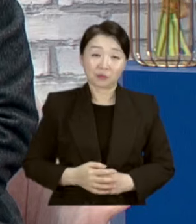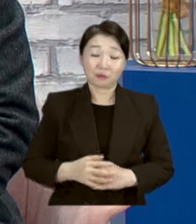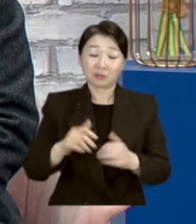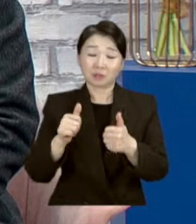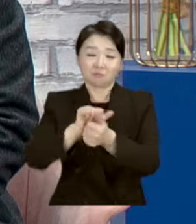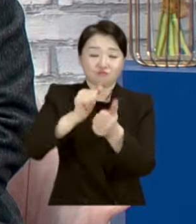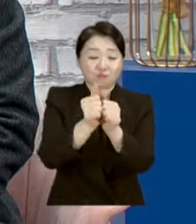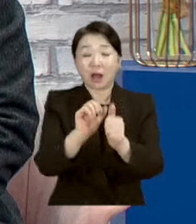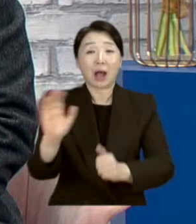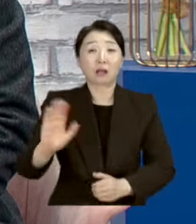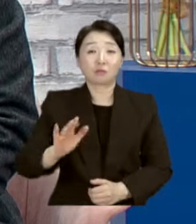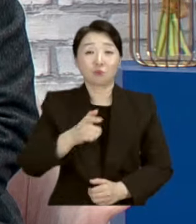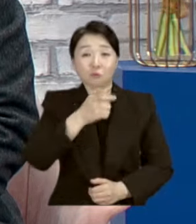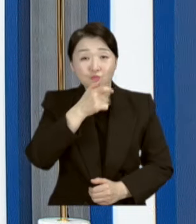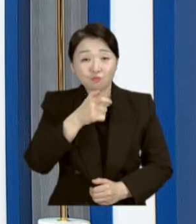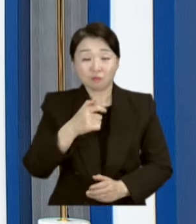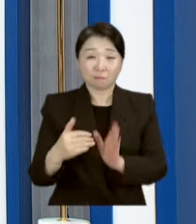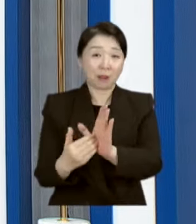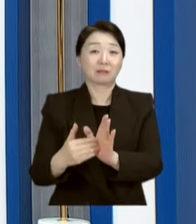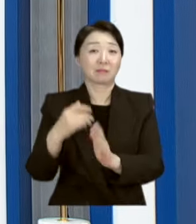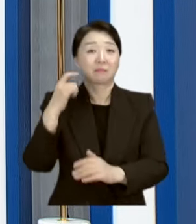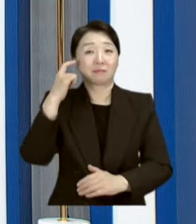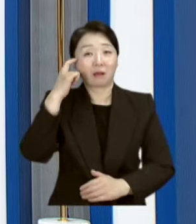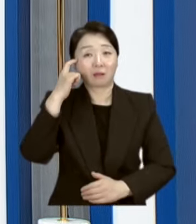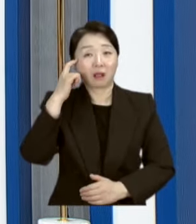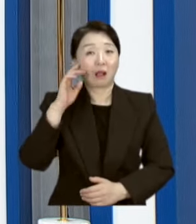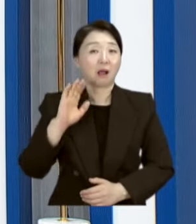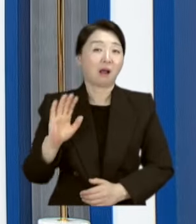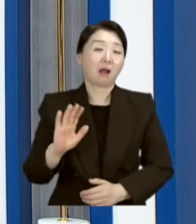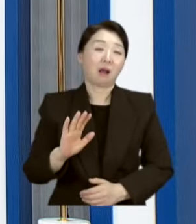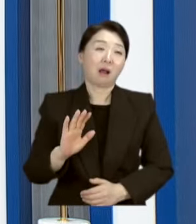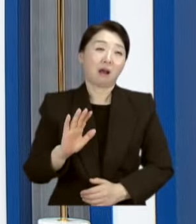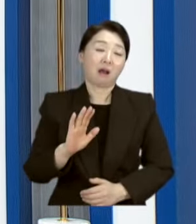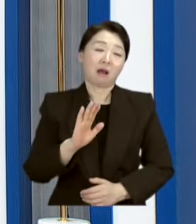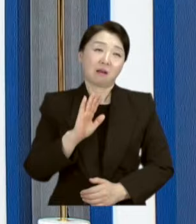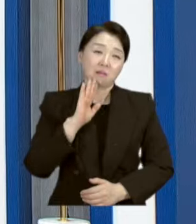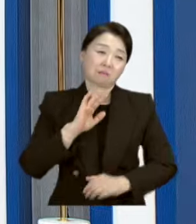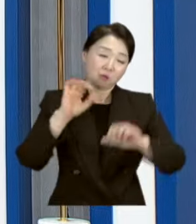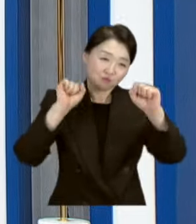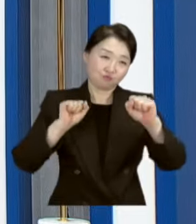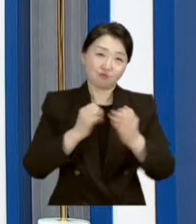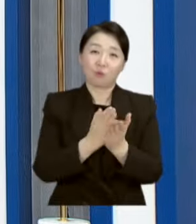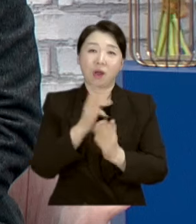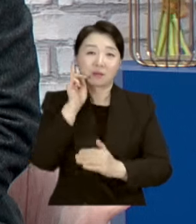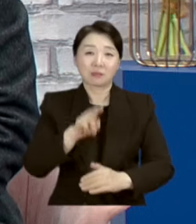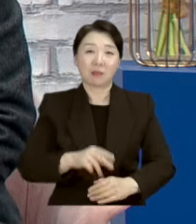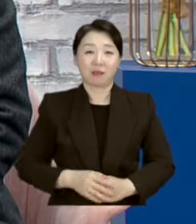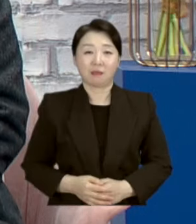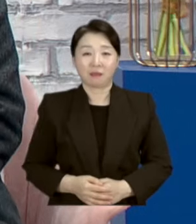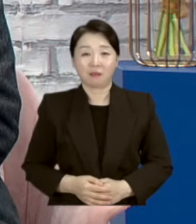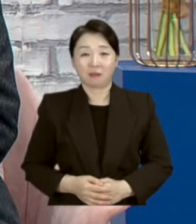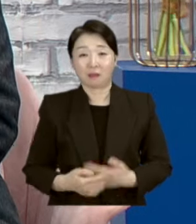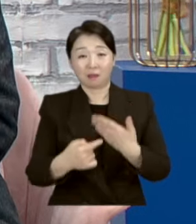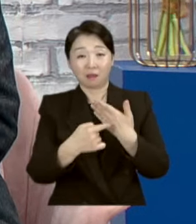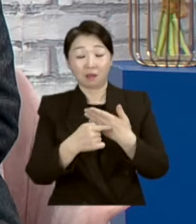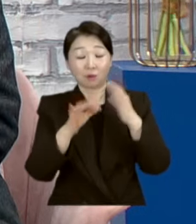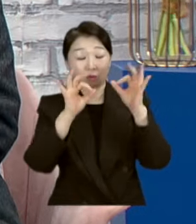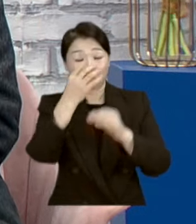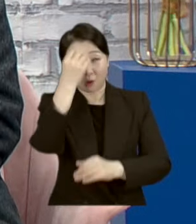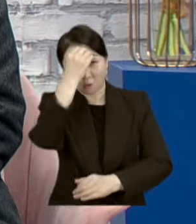그게 아니라 물이잖아 네. 물이 다 막아준다고 생각했는데 그렇게 과격하네요 네. 그러니까 아까 그랬잖아요 겉으로